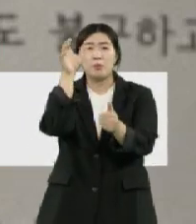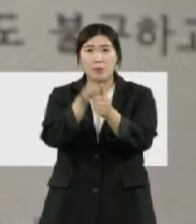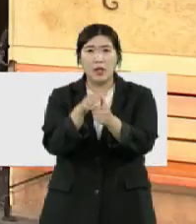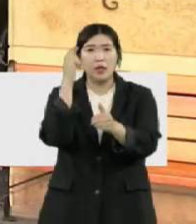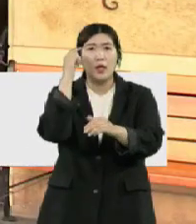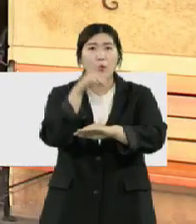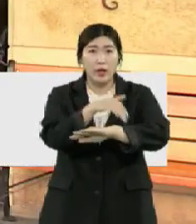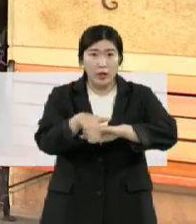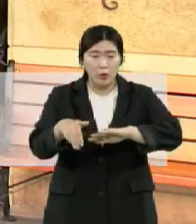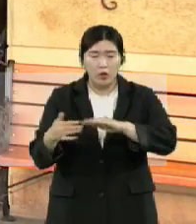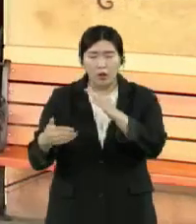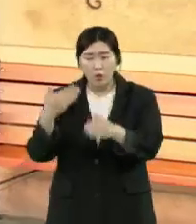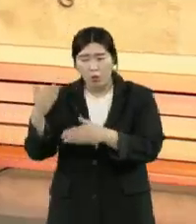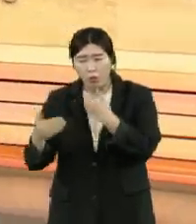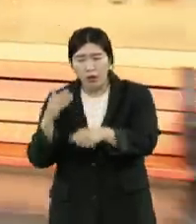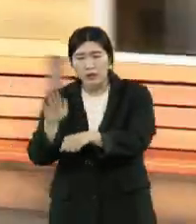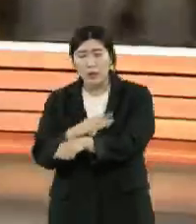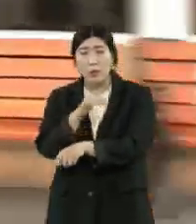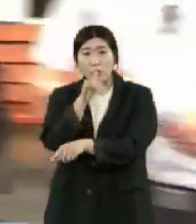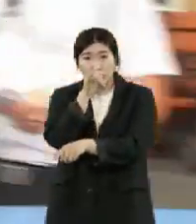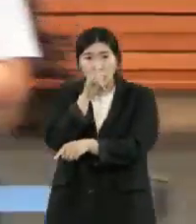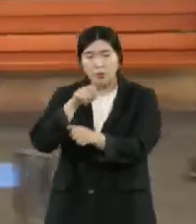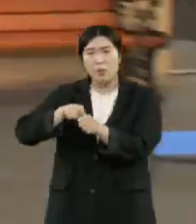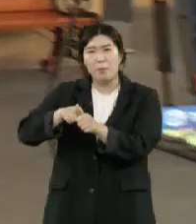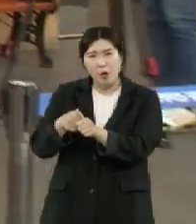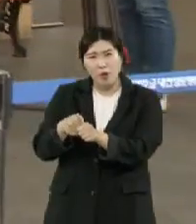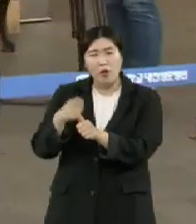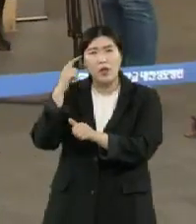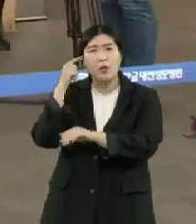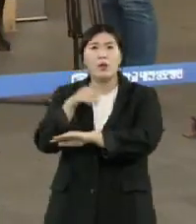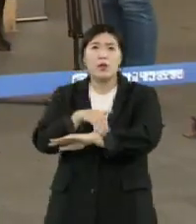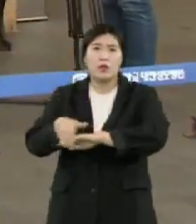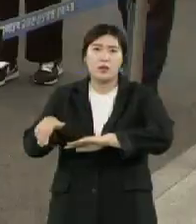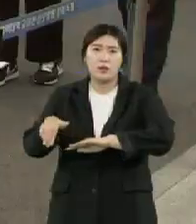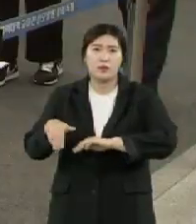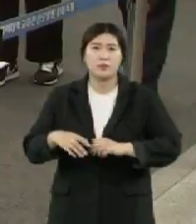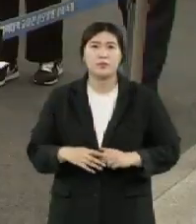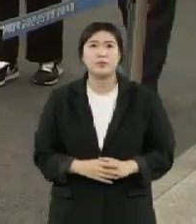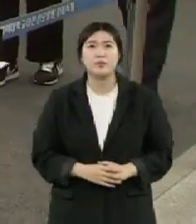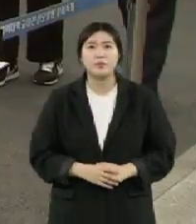수사를 의뢰하고 위법 사항이 드러날 경우 엄중 문책 하게 따고 전했습니다